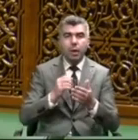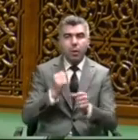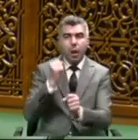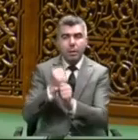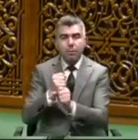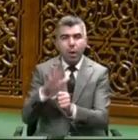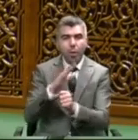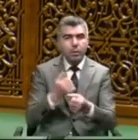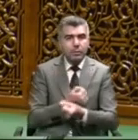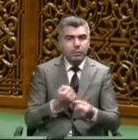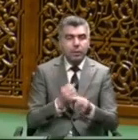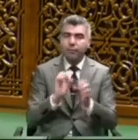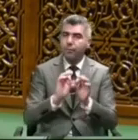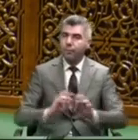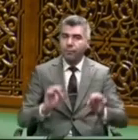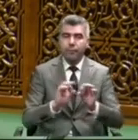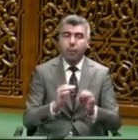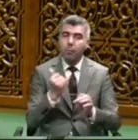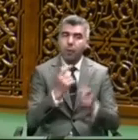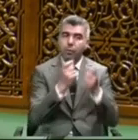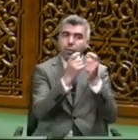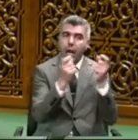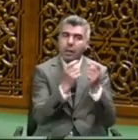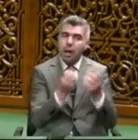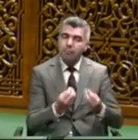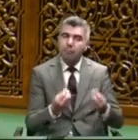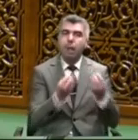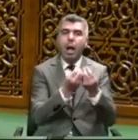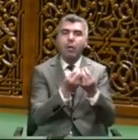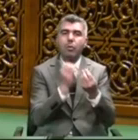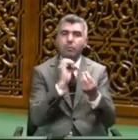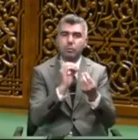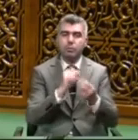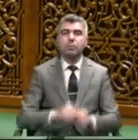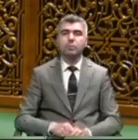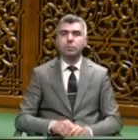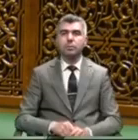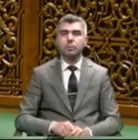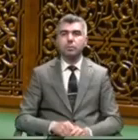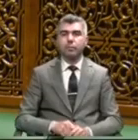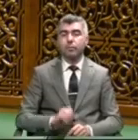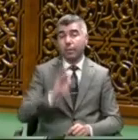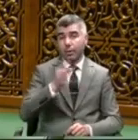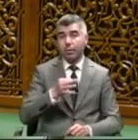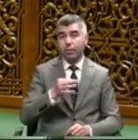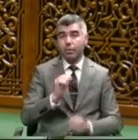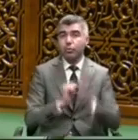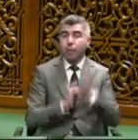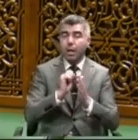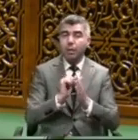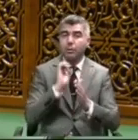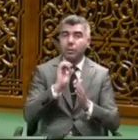المعطله بالرغم من المجهودات التي بها هذا الاستثمار الخاص لا يمكن له ان ينجح الا